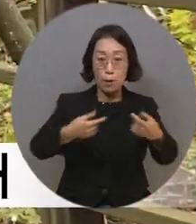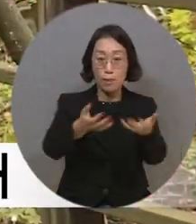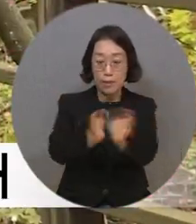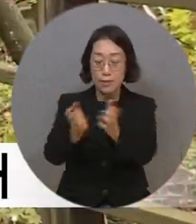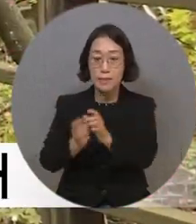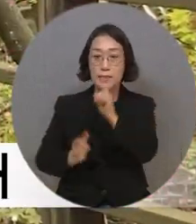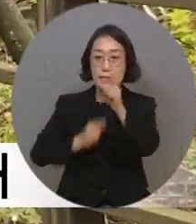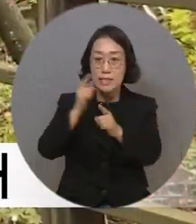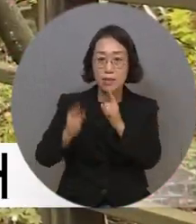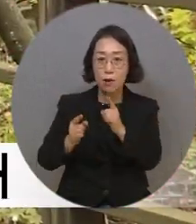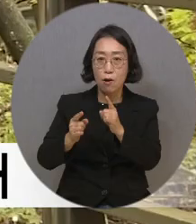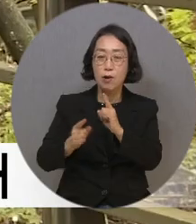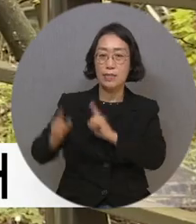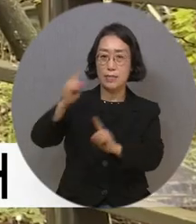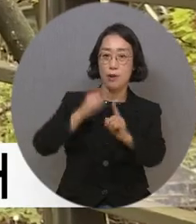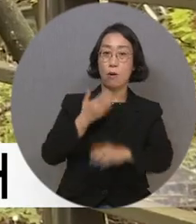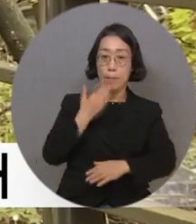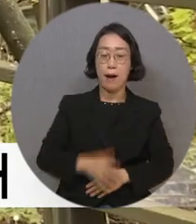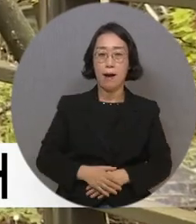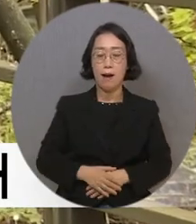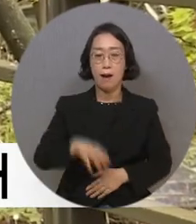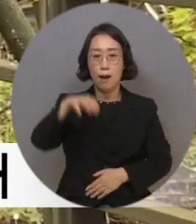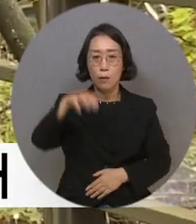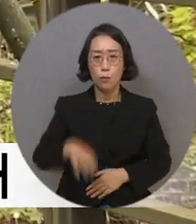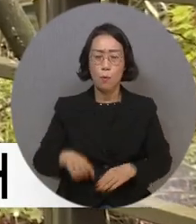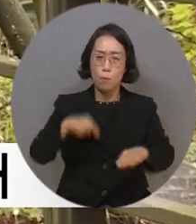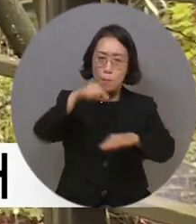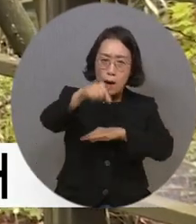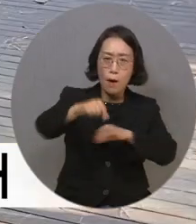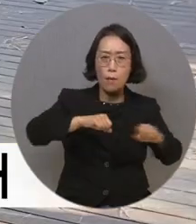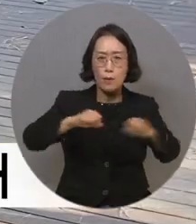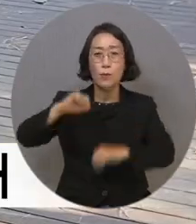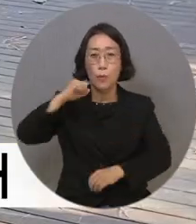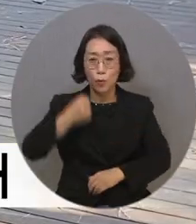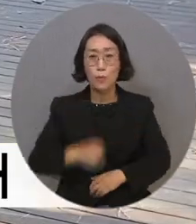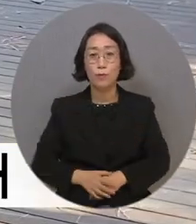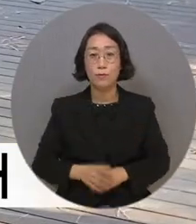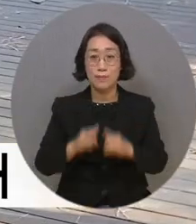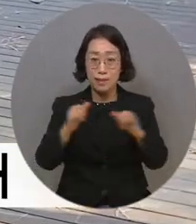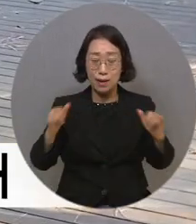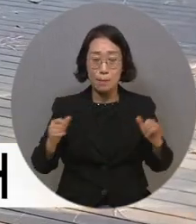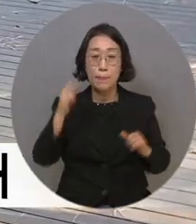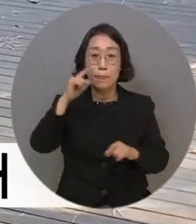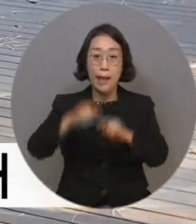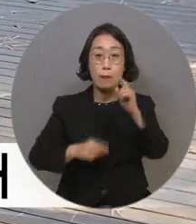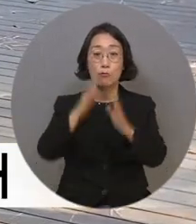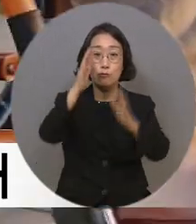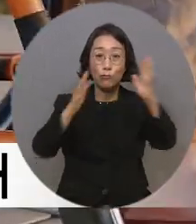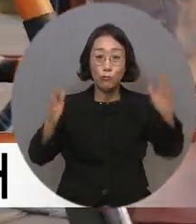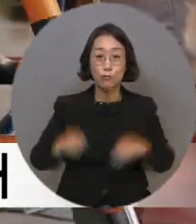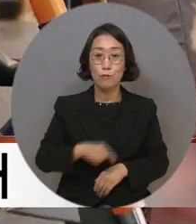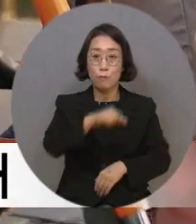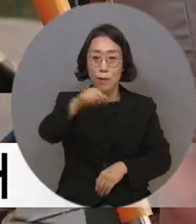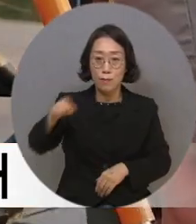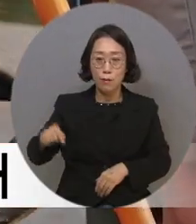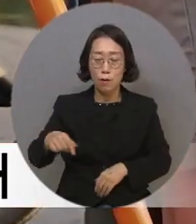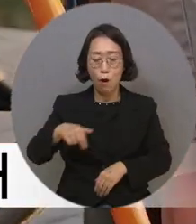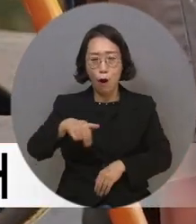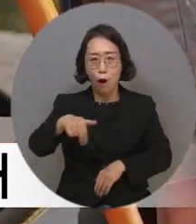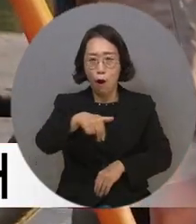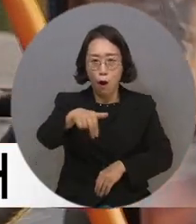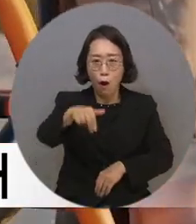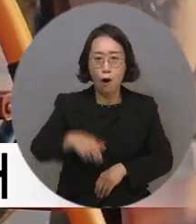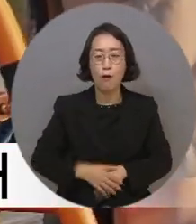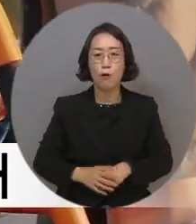모집합니다. 야외 활동에 부족했던 장애인 등 취약계층에게 숲을 통한 맞춤형 산림복지 서비스를 제공해